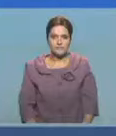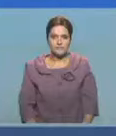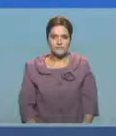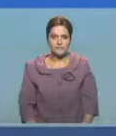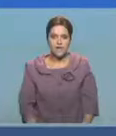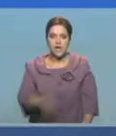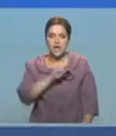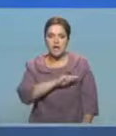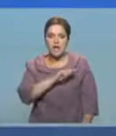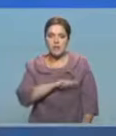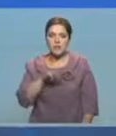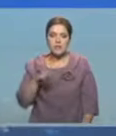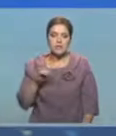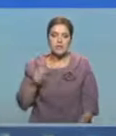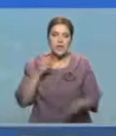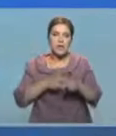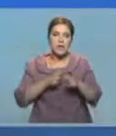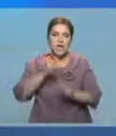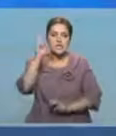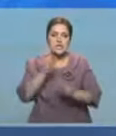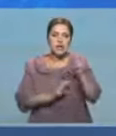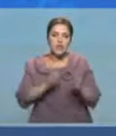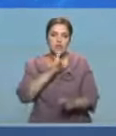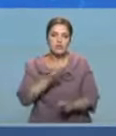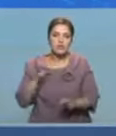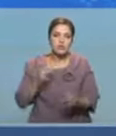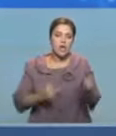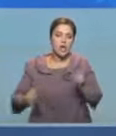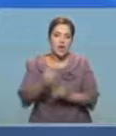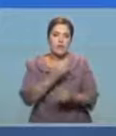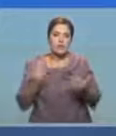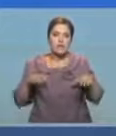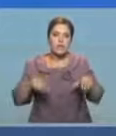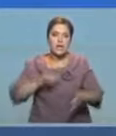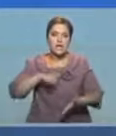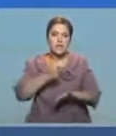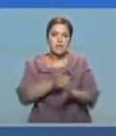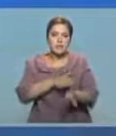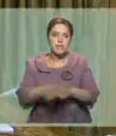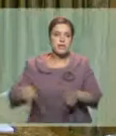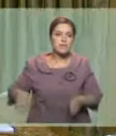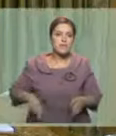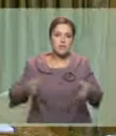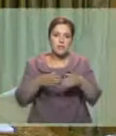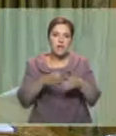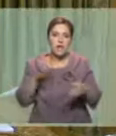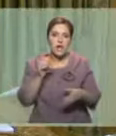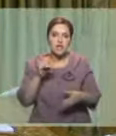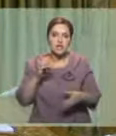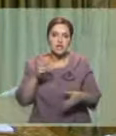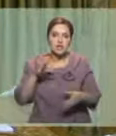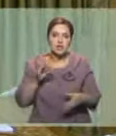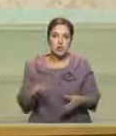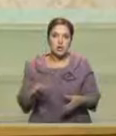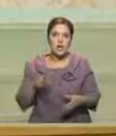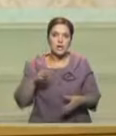работу темиртау ского металлургического комбината нурсултан назарбаев обсудил сегодня с председателем и главным исполнительным директором компании arcelor